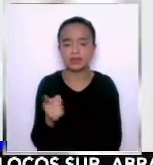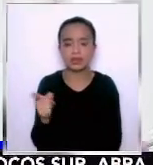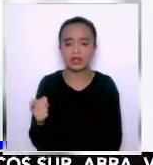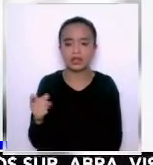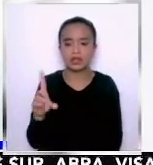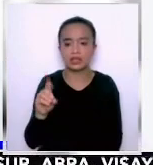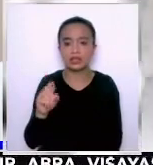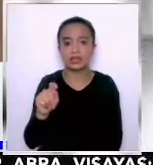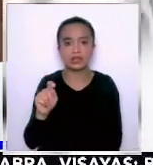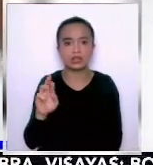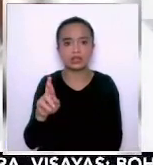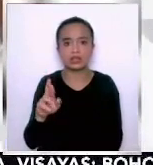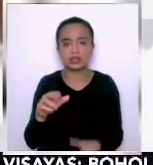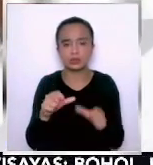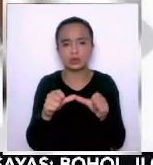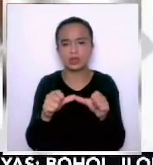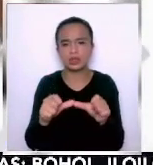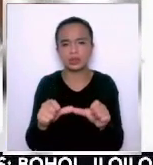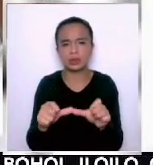kalbaryo. Siguro ang